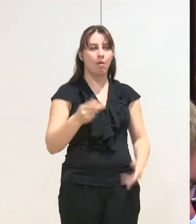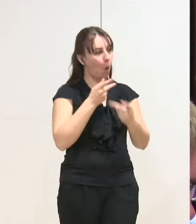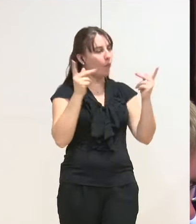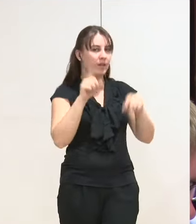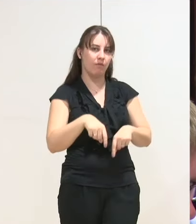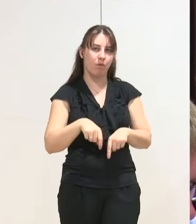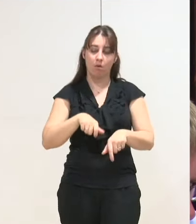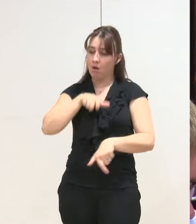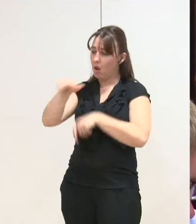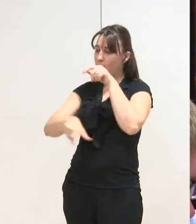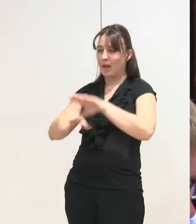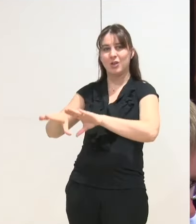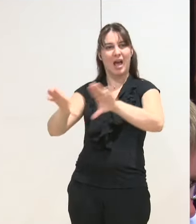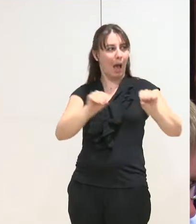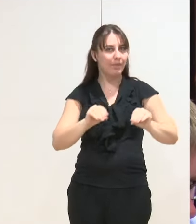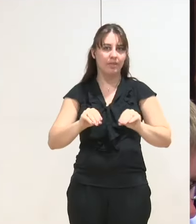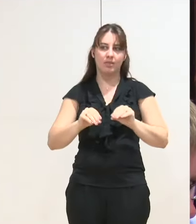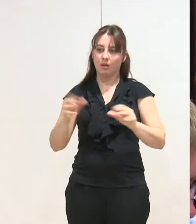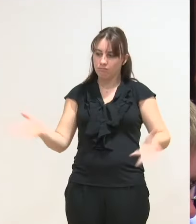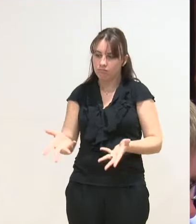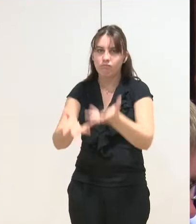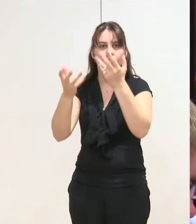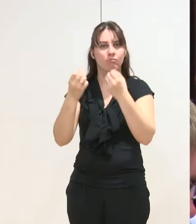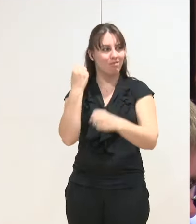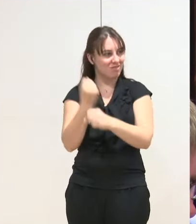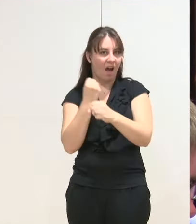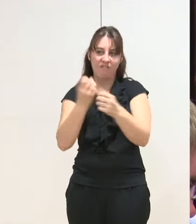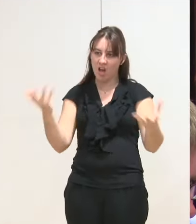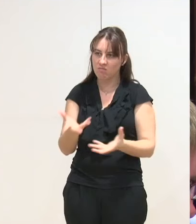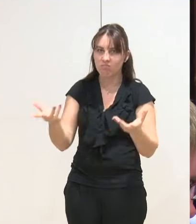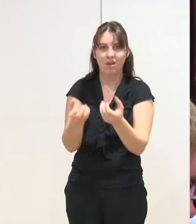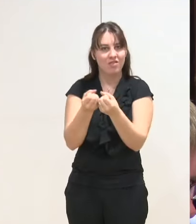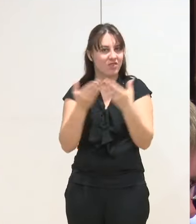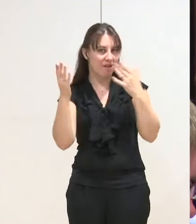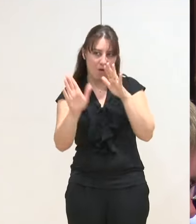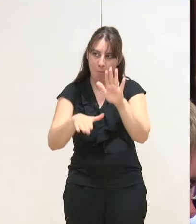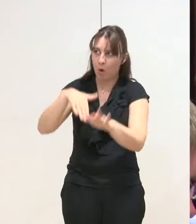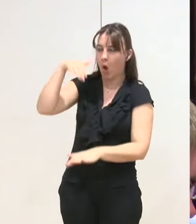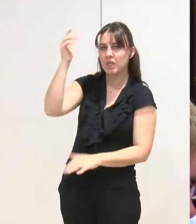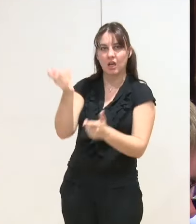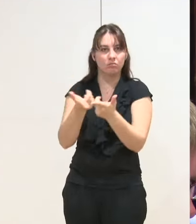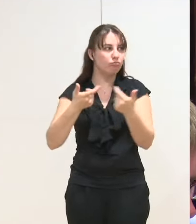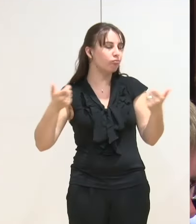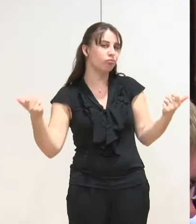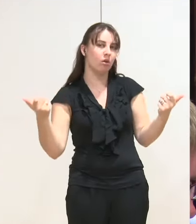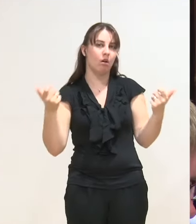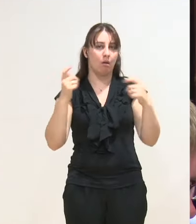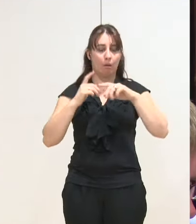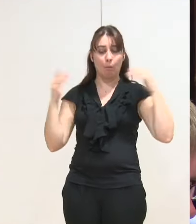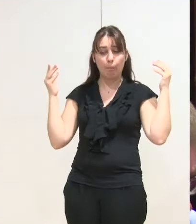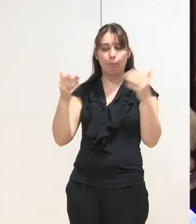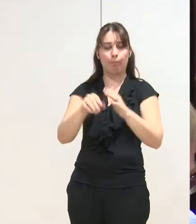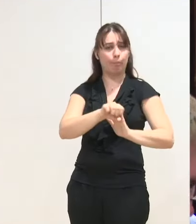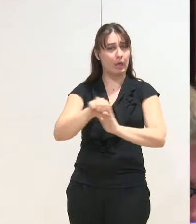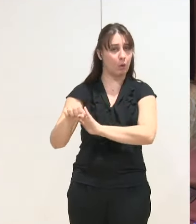grenoblois d'y vivre d'y travailler et de s'y développer dans les meilleures conditions et de le faire en priorité en direction des plus fragiles